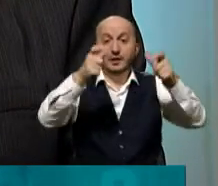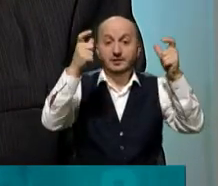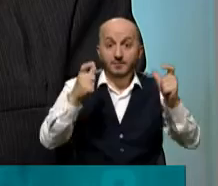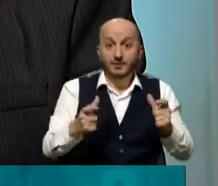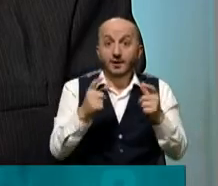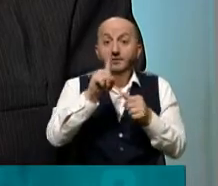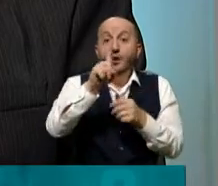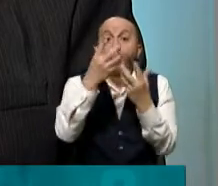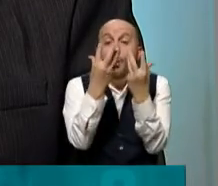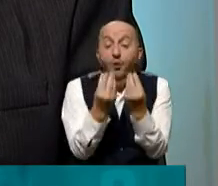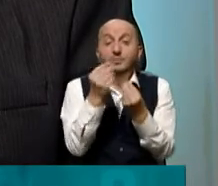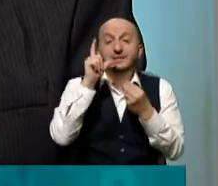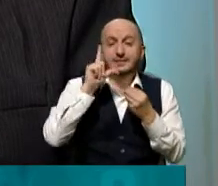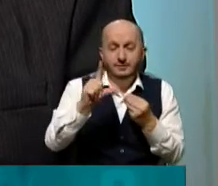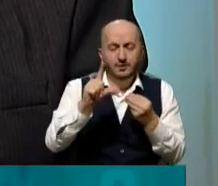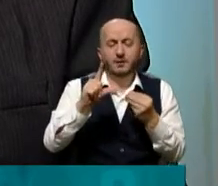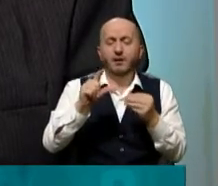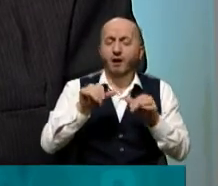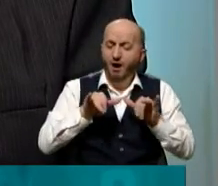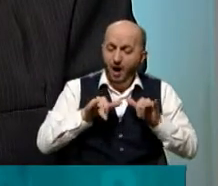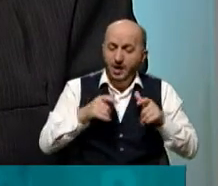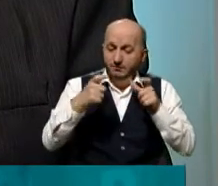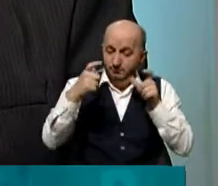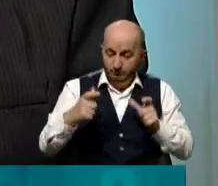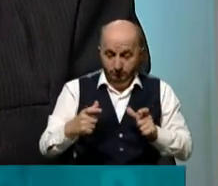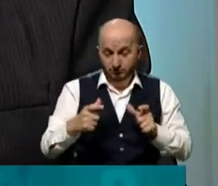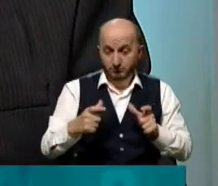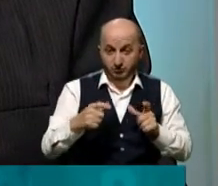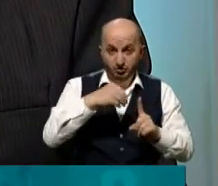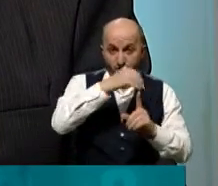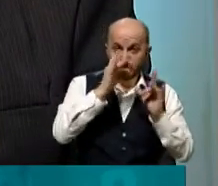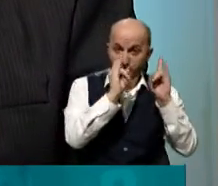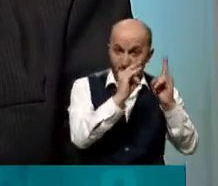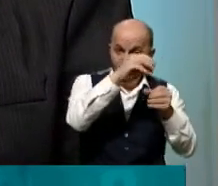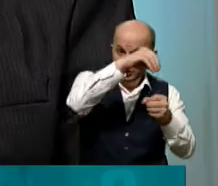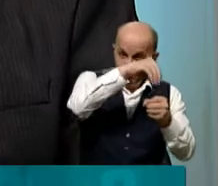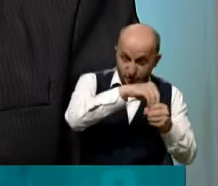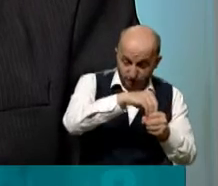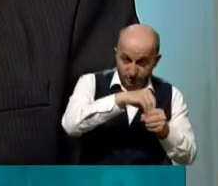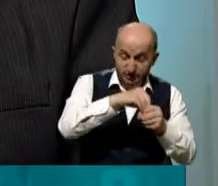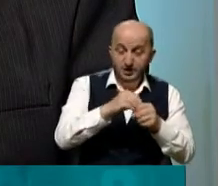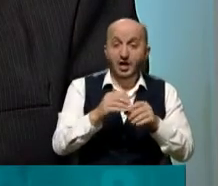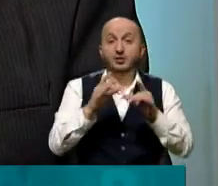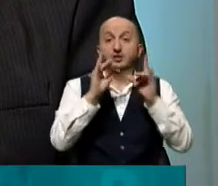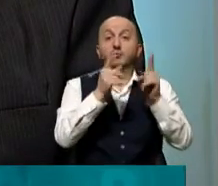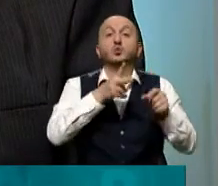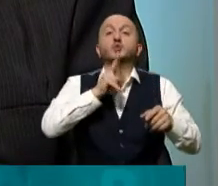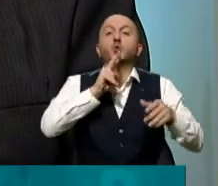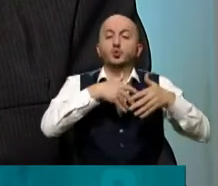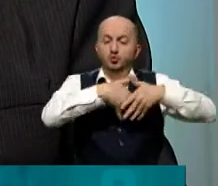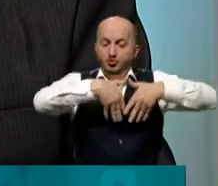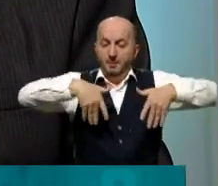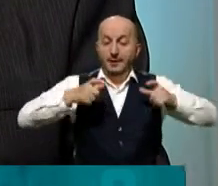gerekir. Bu ya fiziken aynı mekanda olacak, işte caminin içidir, caminin son cemaat yeridir, bunlar